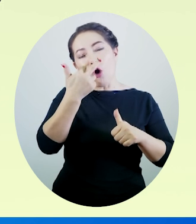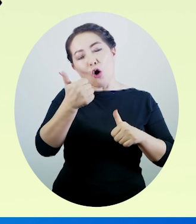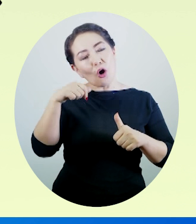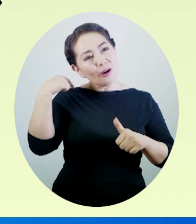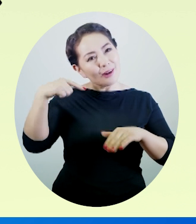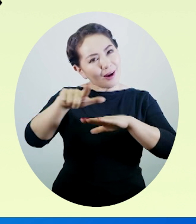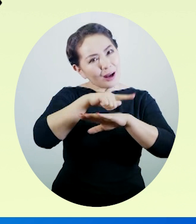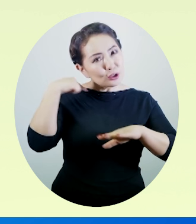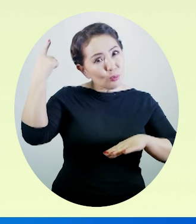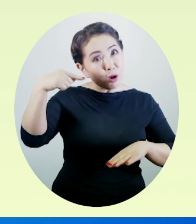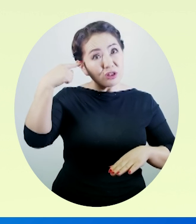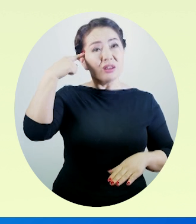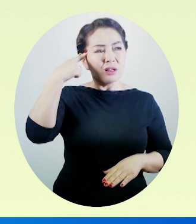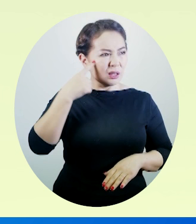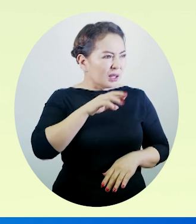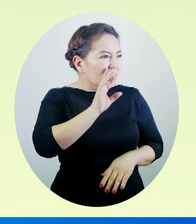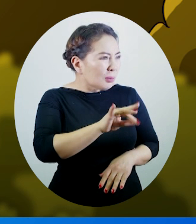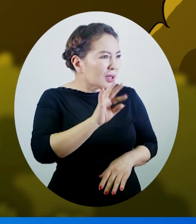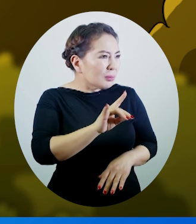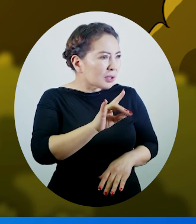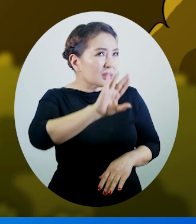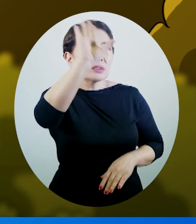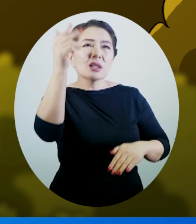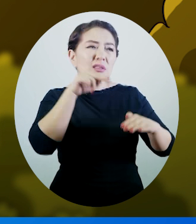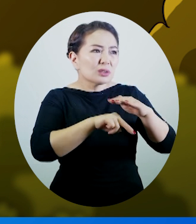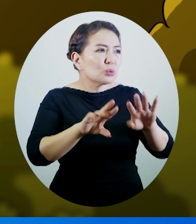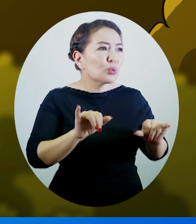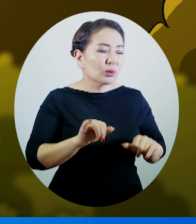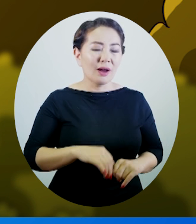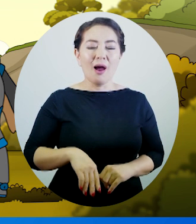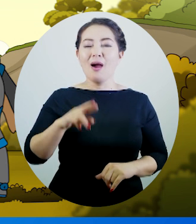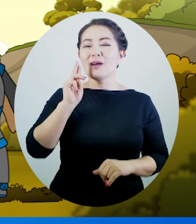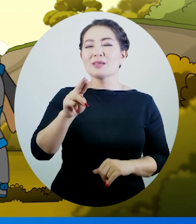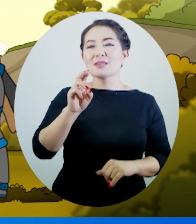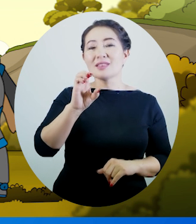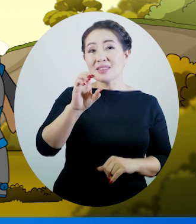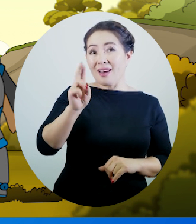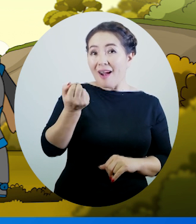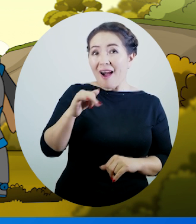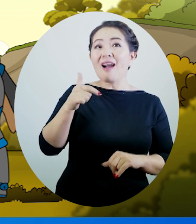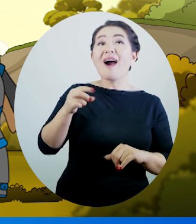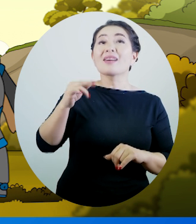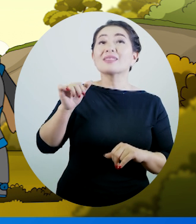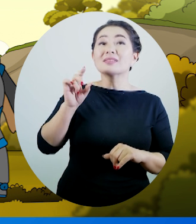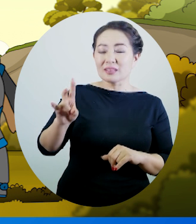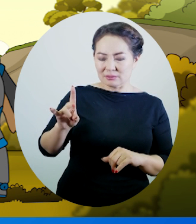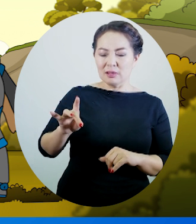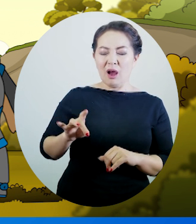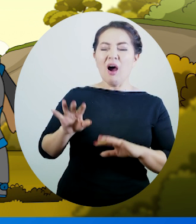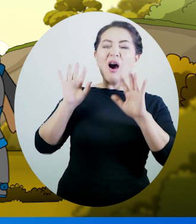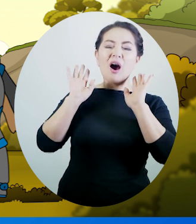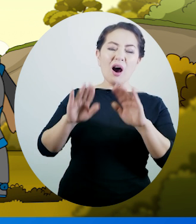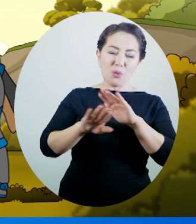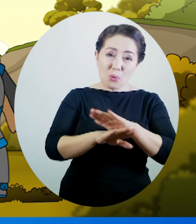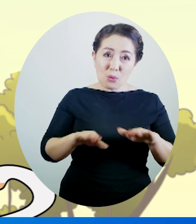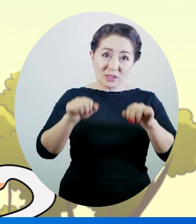Тэнгэрийн цэцэрлэг гэж юу байдг юм бэ? Sky Garden гэж байгаамаа. Хүүхдэд ээлтэй Sky Garden гэд